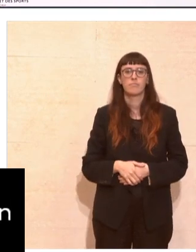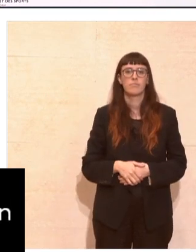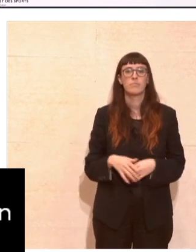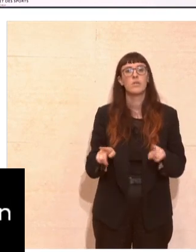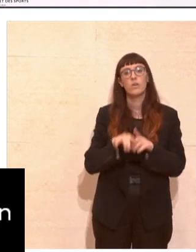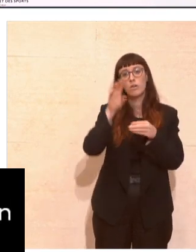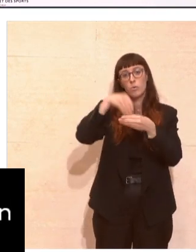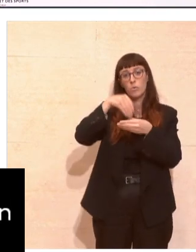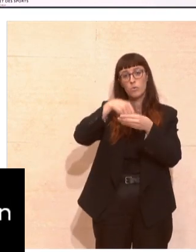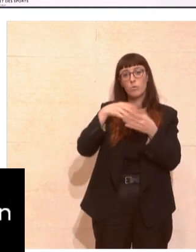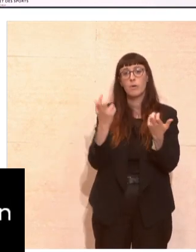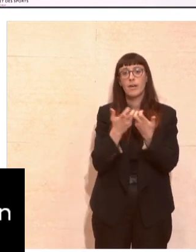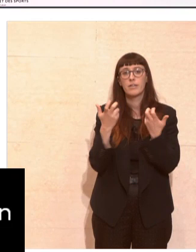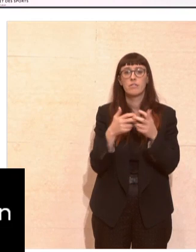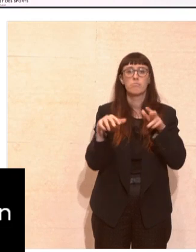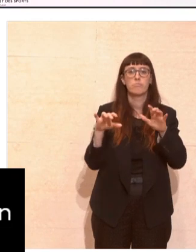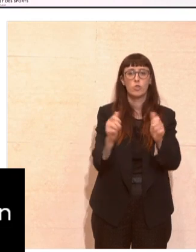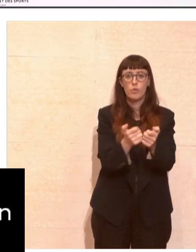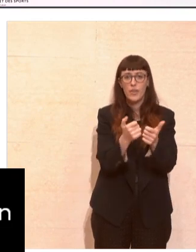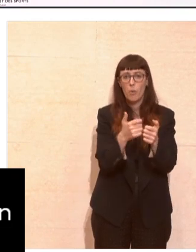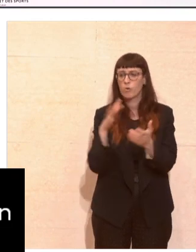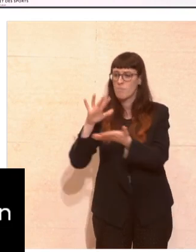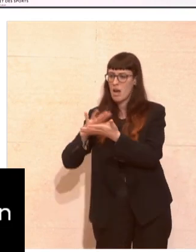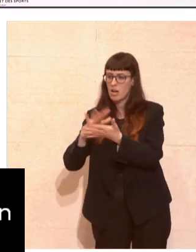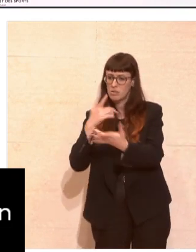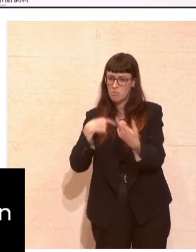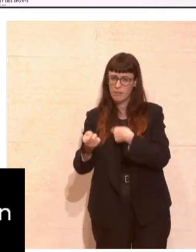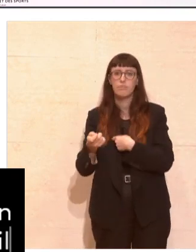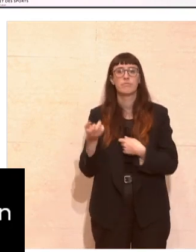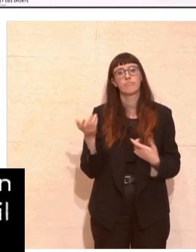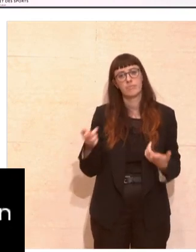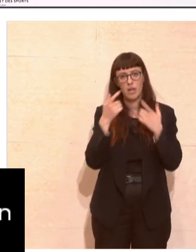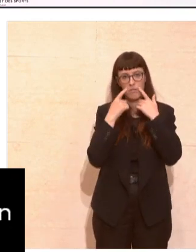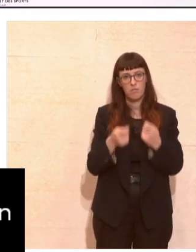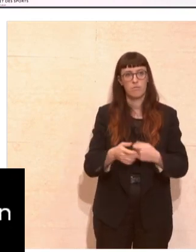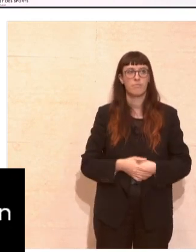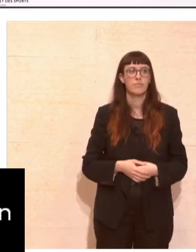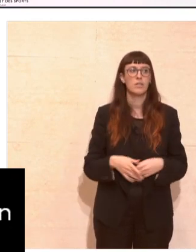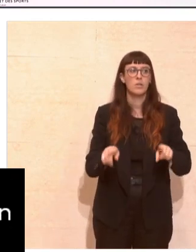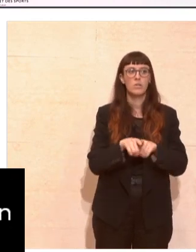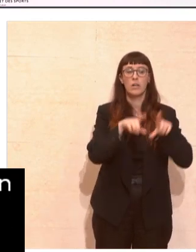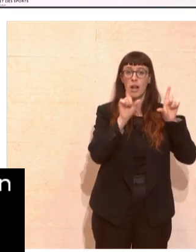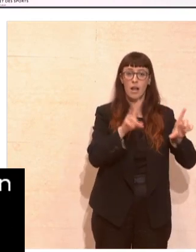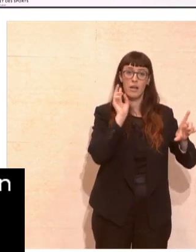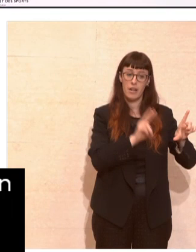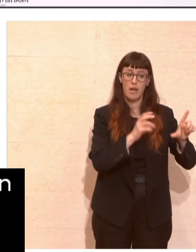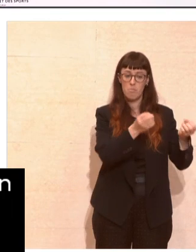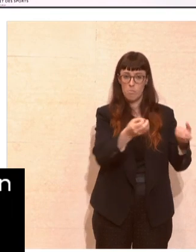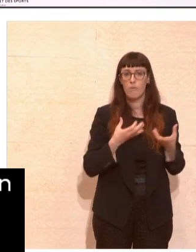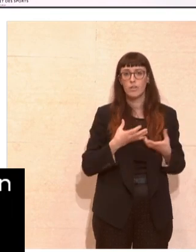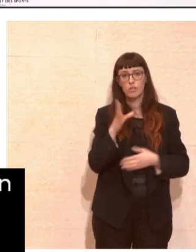contenu qui peut être non adapté à l'âge, dont il faut faire attention. Et on va le voir, les écrans affectent le sommeil.